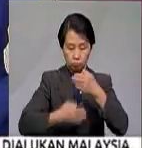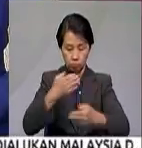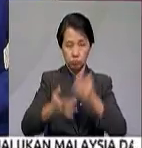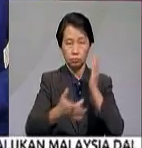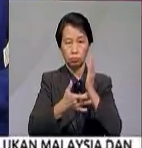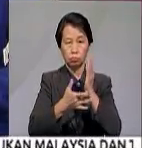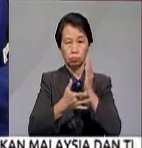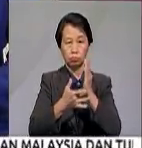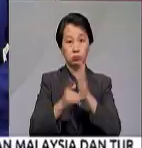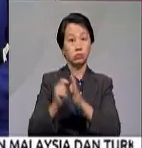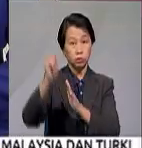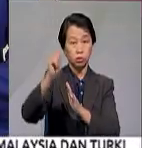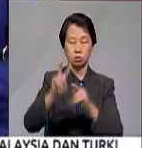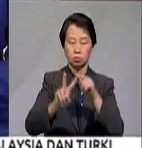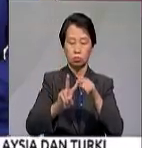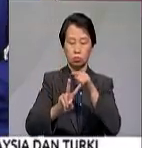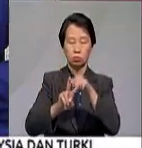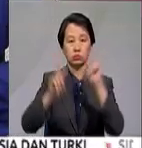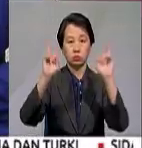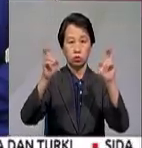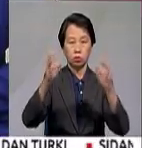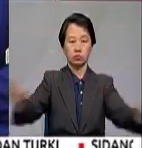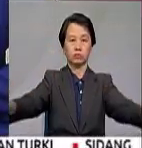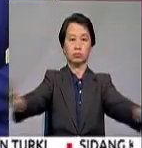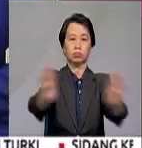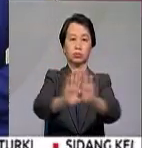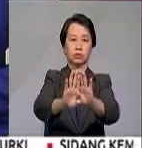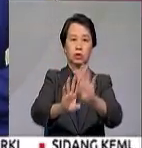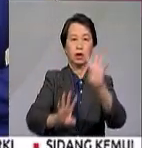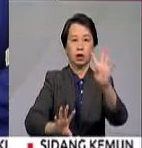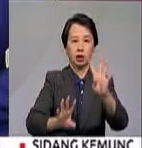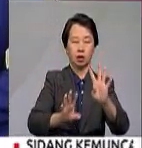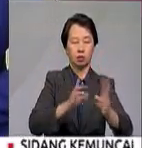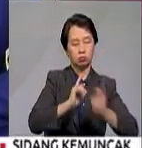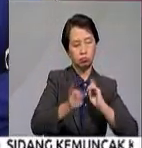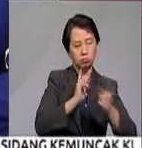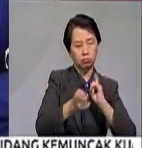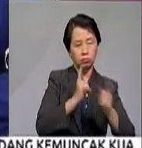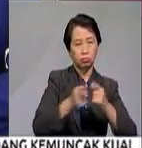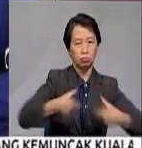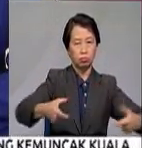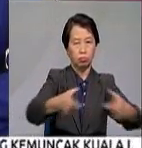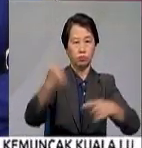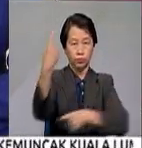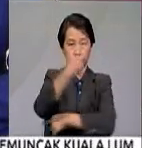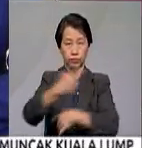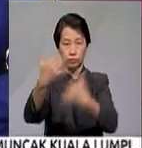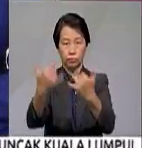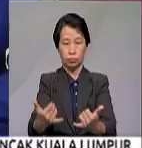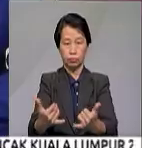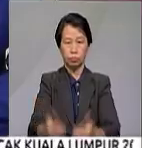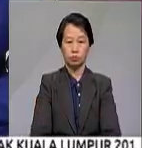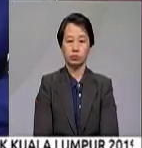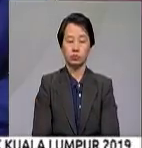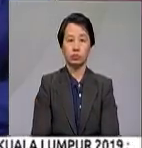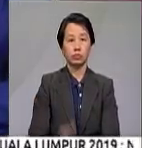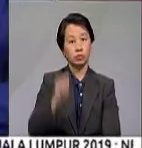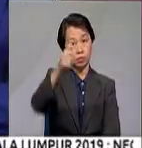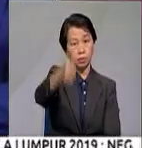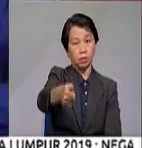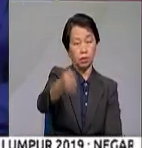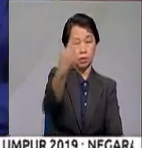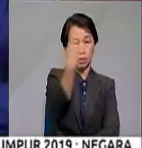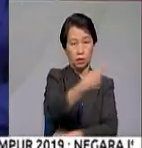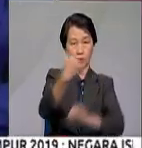teknologi tinggi menjadi dua topik yang menutup empat sesi pleno sepanjang hari ini. Hanif. Esok merupakan